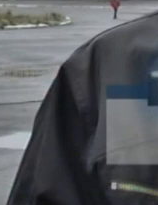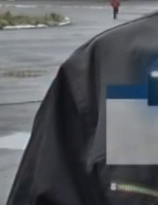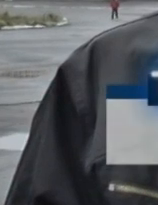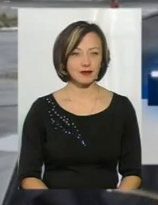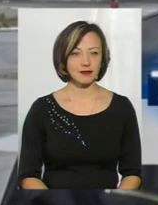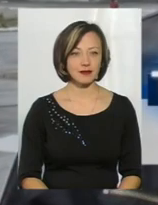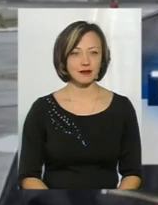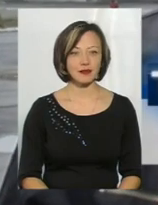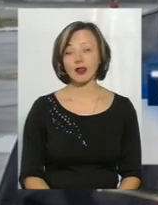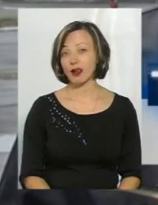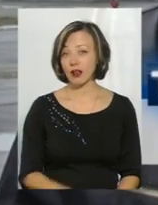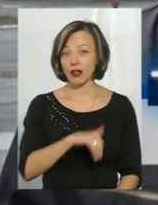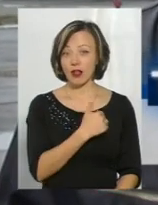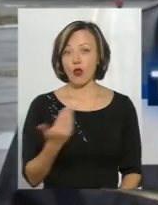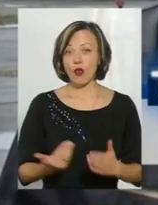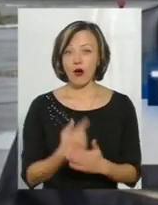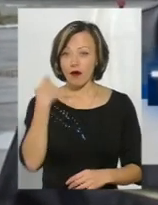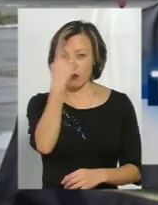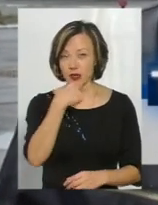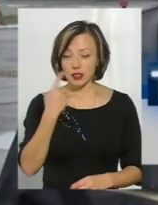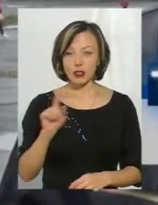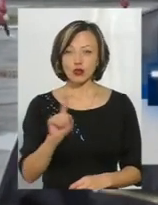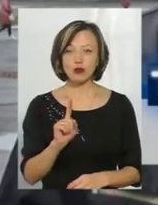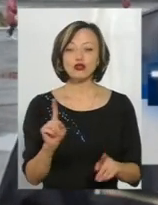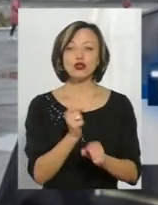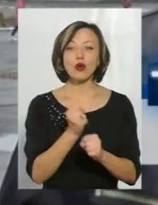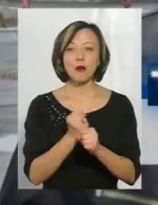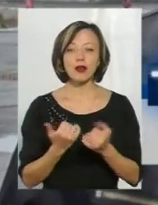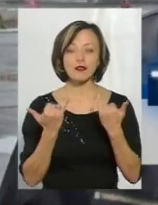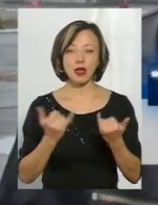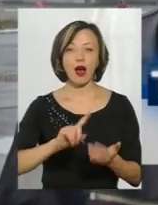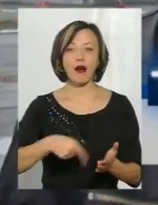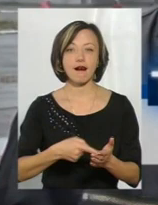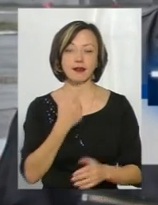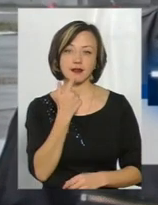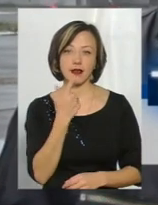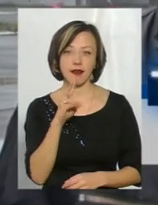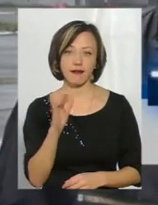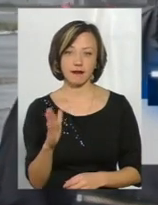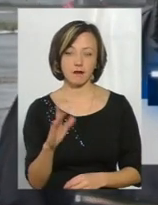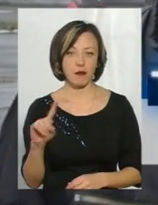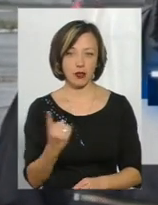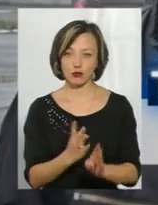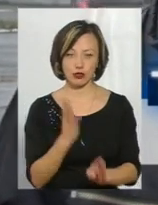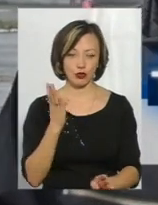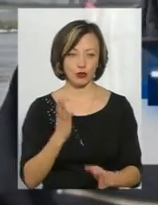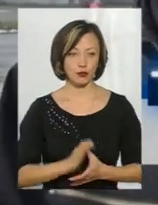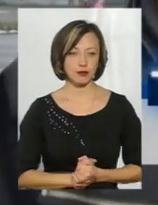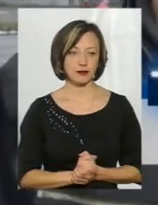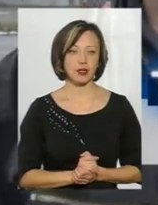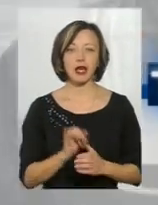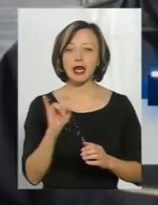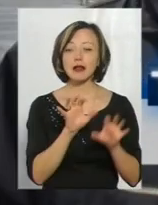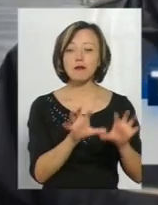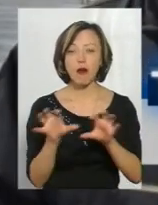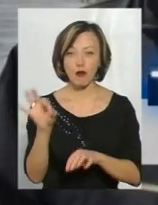Нове обличчя, щоб щось робив для Красилова, в першу чергу. І дбав за